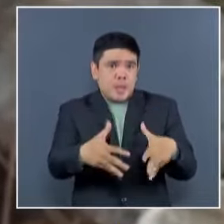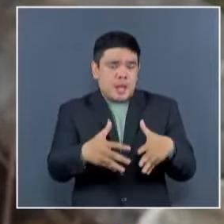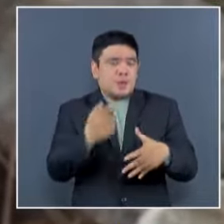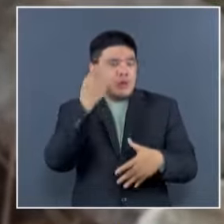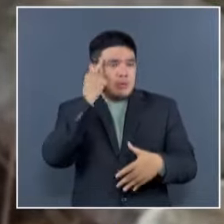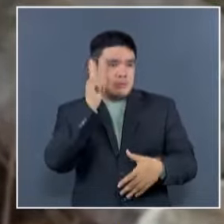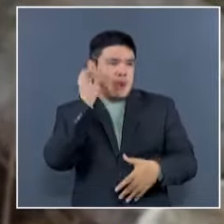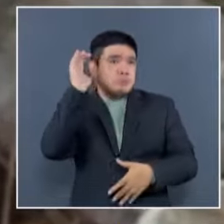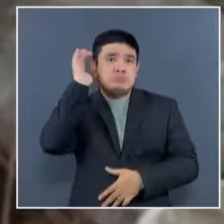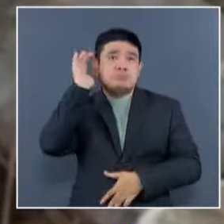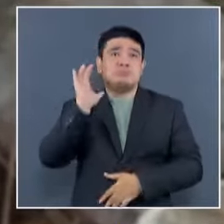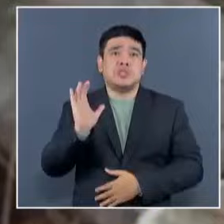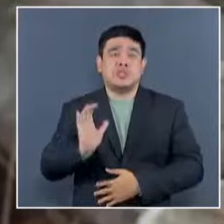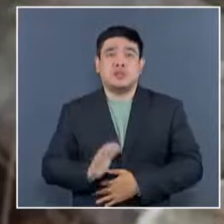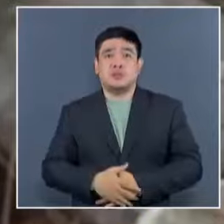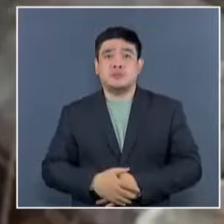แล้วค่ะแต่คุณแม่ไม่เชื่อค่ะ